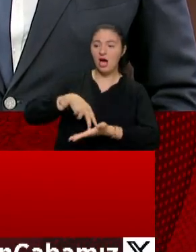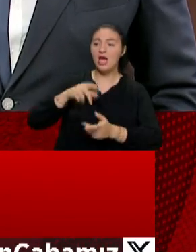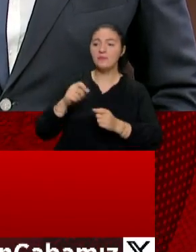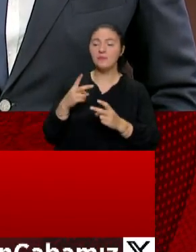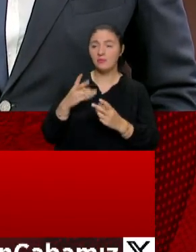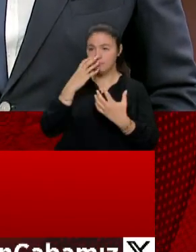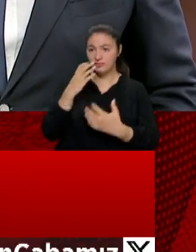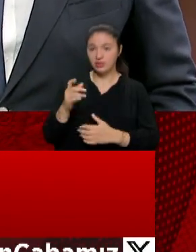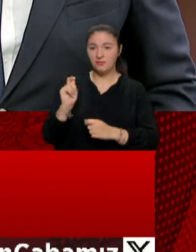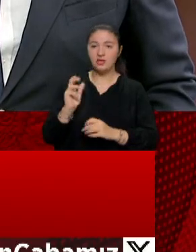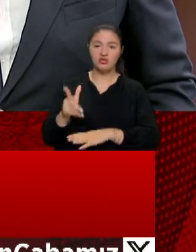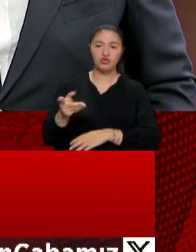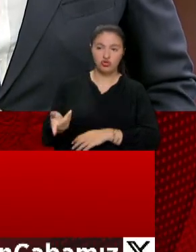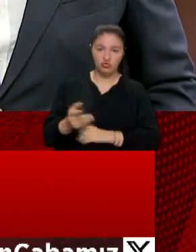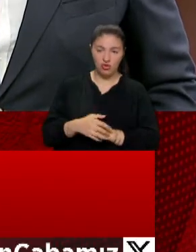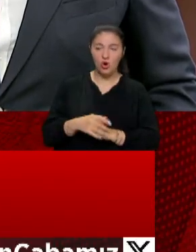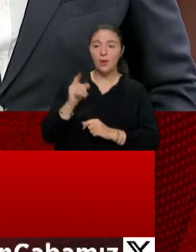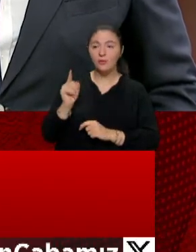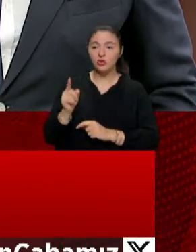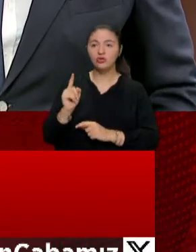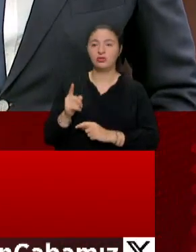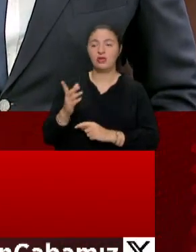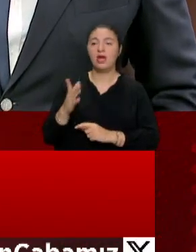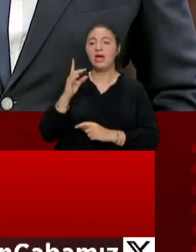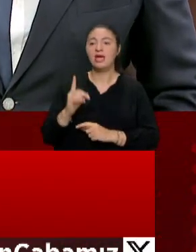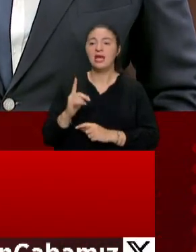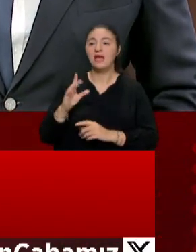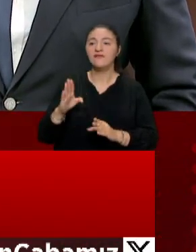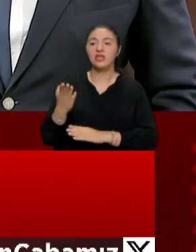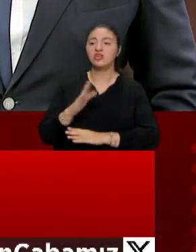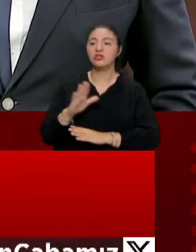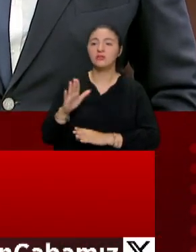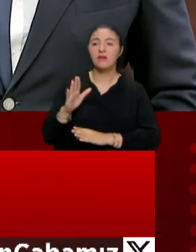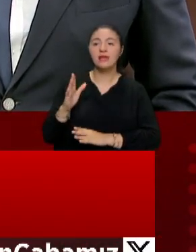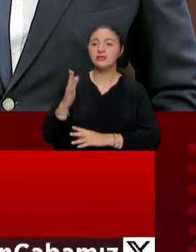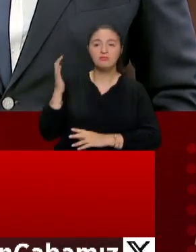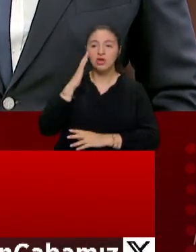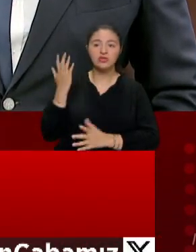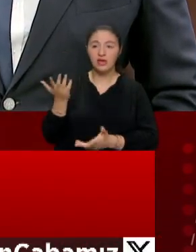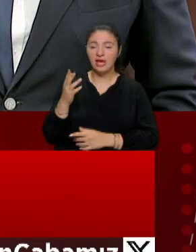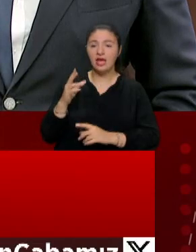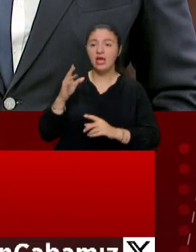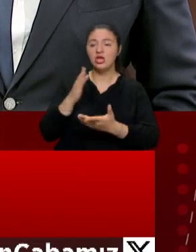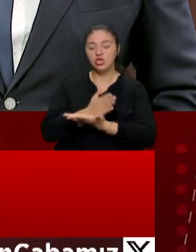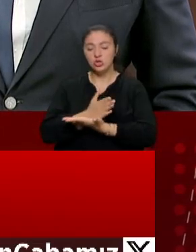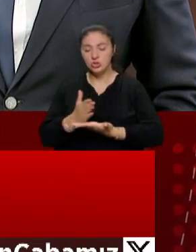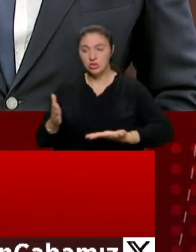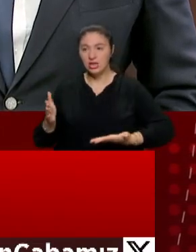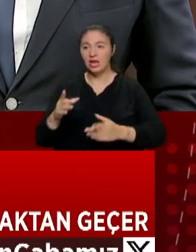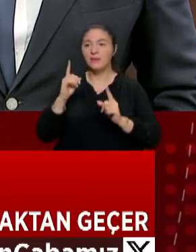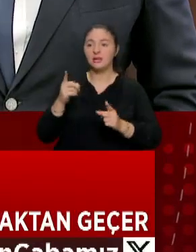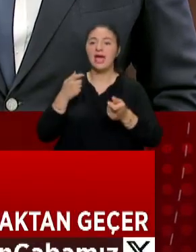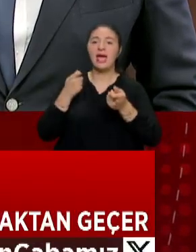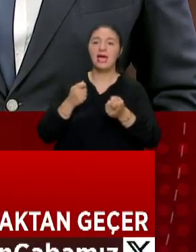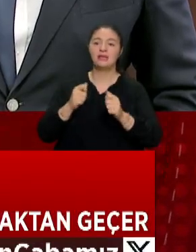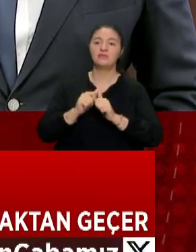durabilmelerini sağlamaktan geçer bunun da ilk vazgeçilmez parametresi istikrarlığı bir